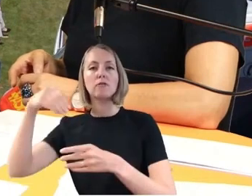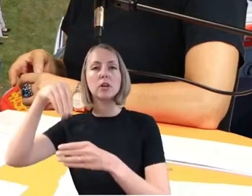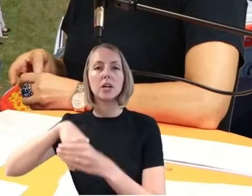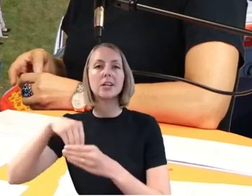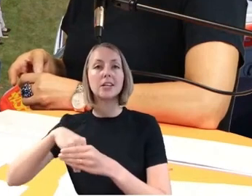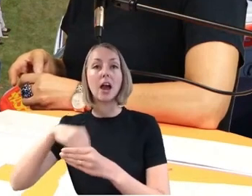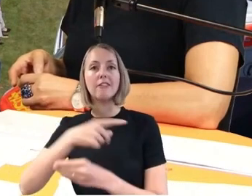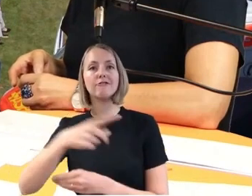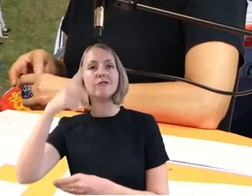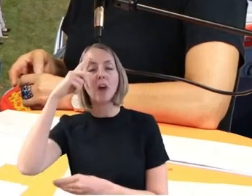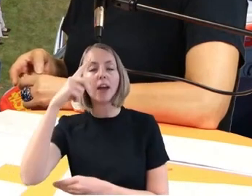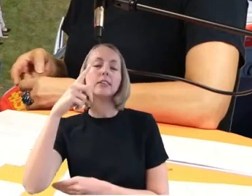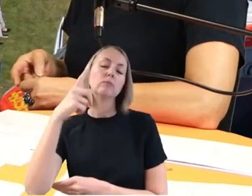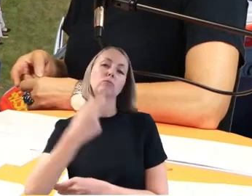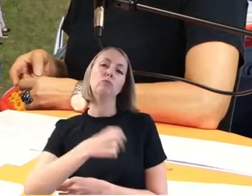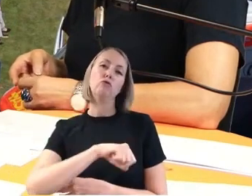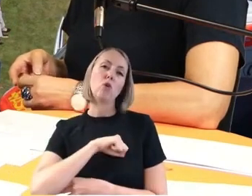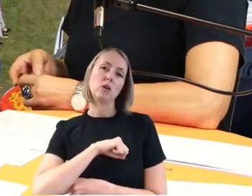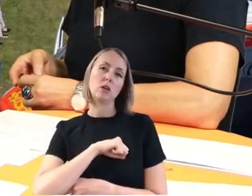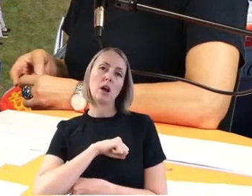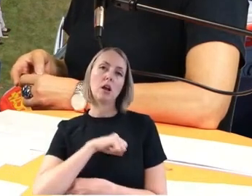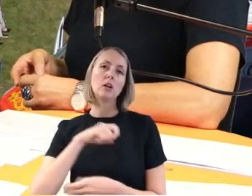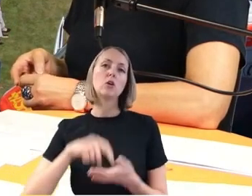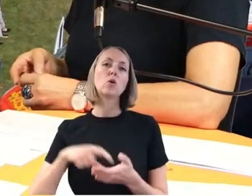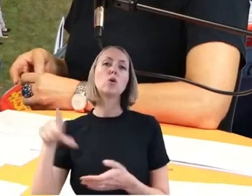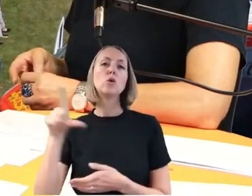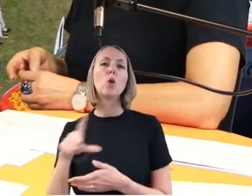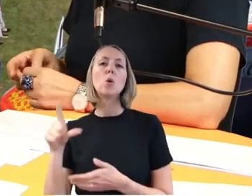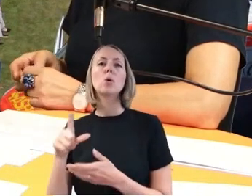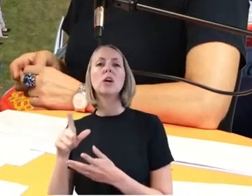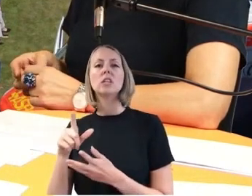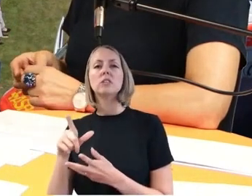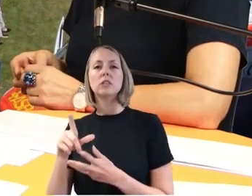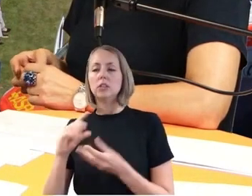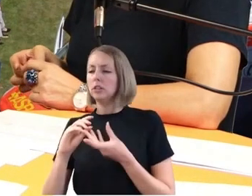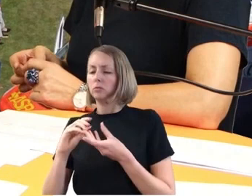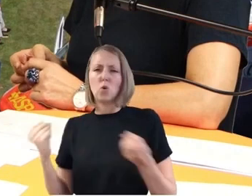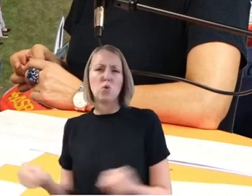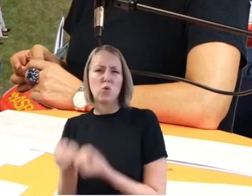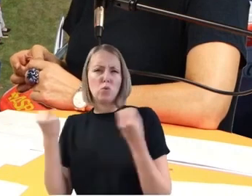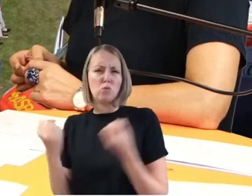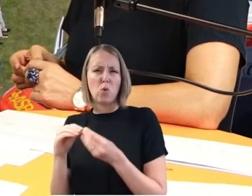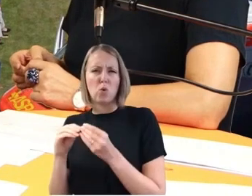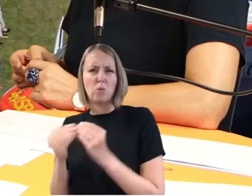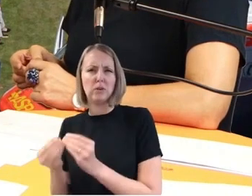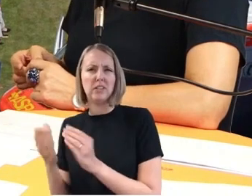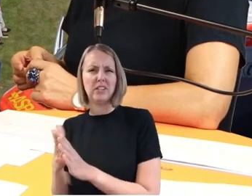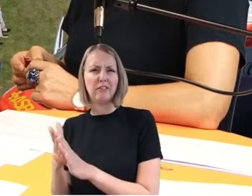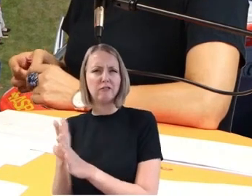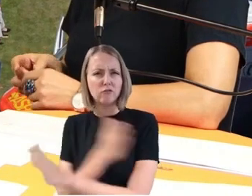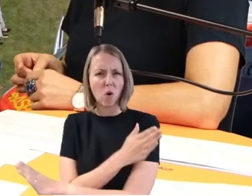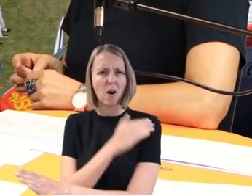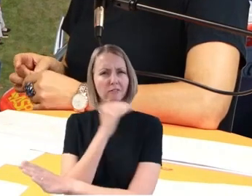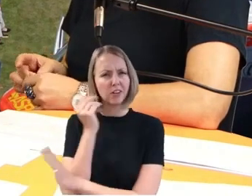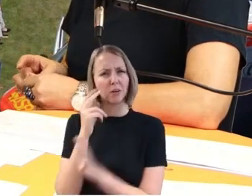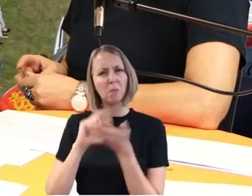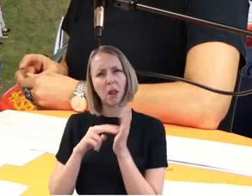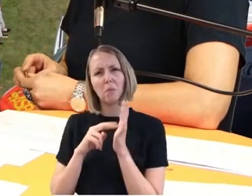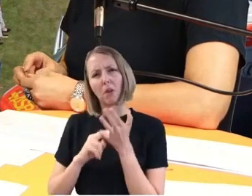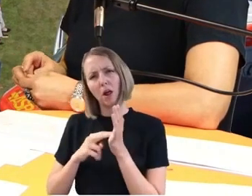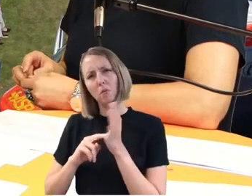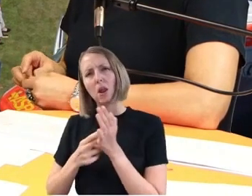knicks ist einfach eine komplizierte übung die lange vorlaufzeit hat und wir wollen aber dass also wir finden